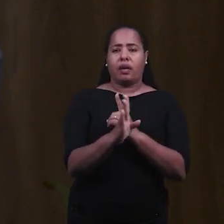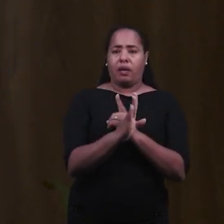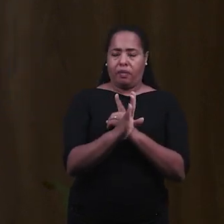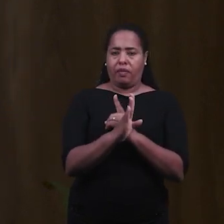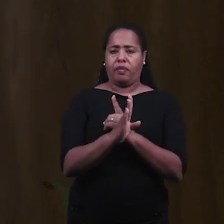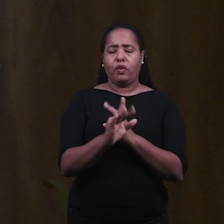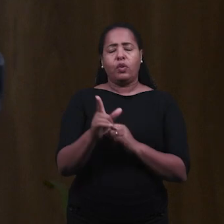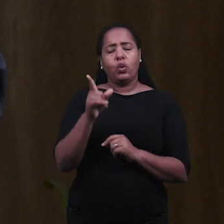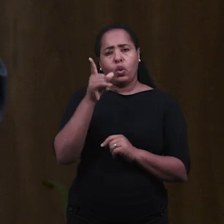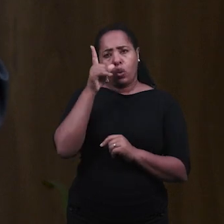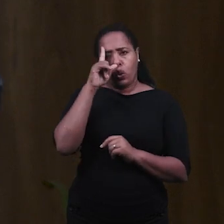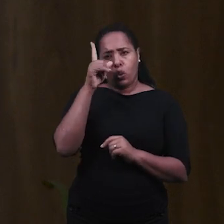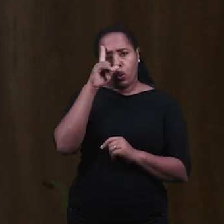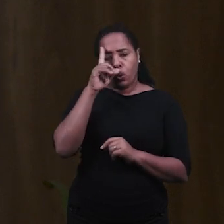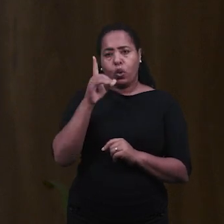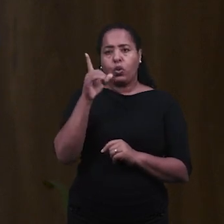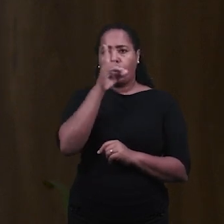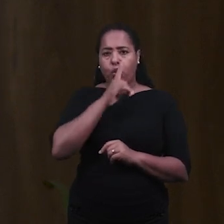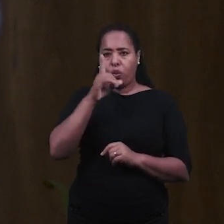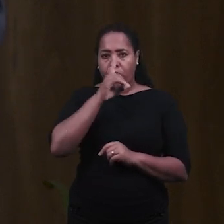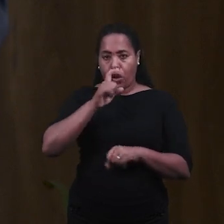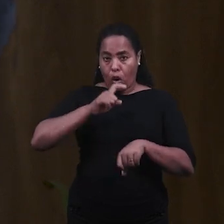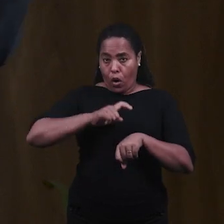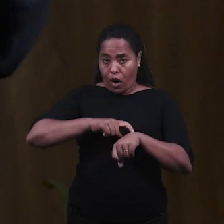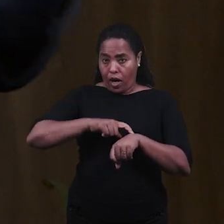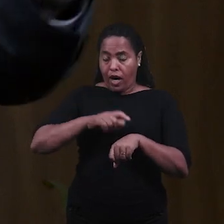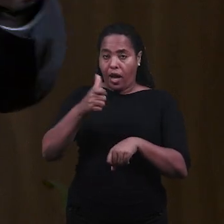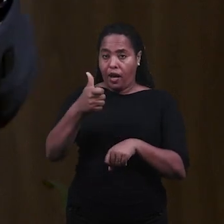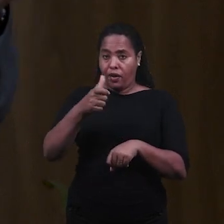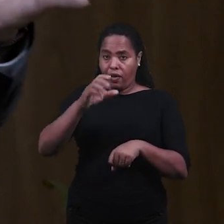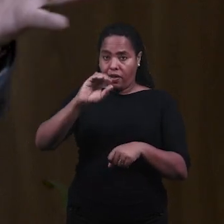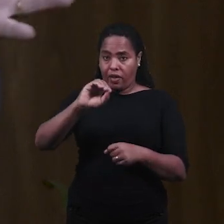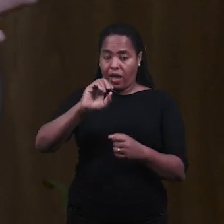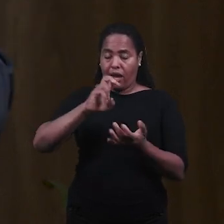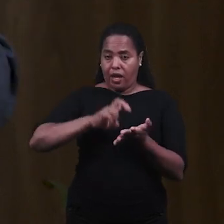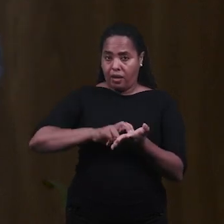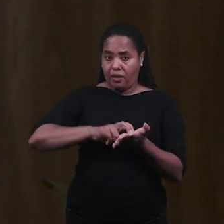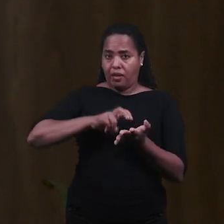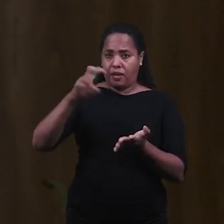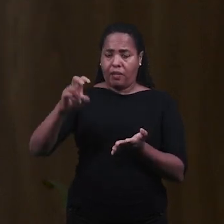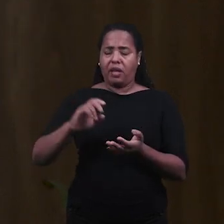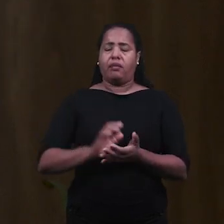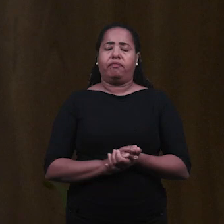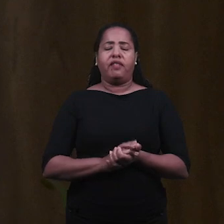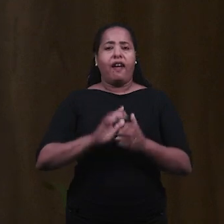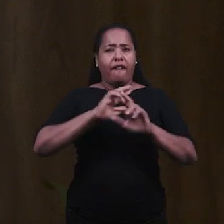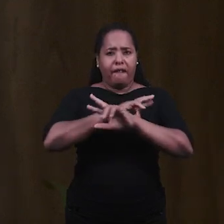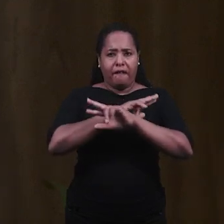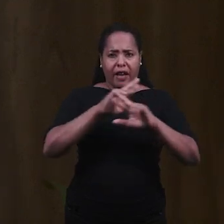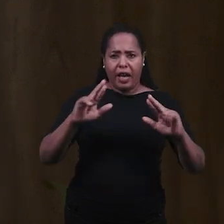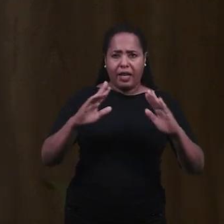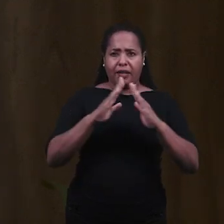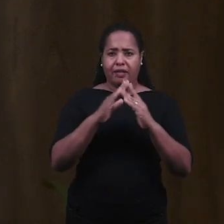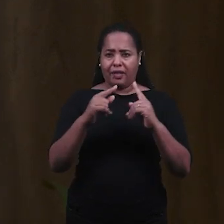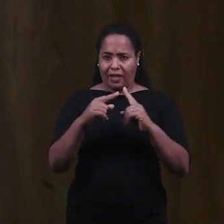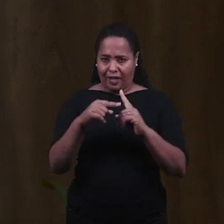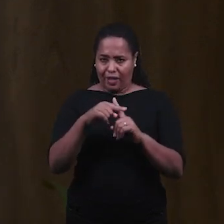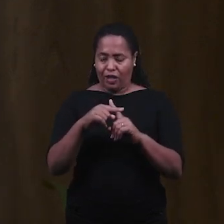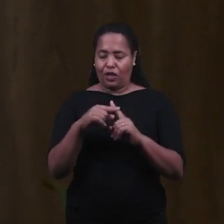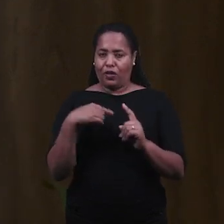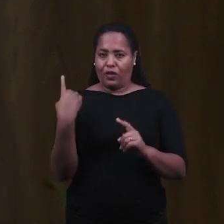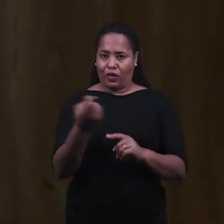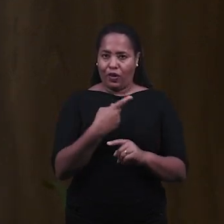les dimanches à 10 heures du matin. En beaucoup de nos temples qui reviennent